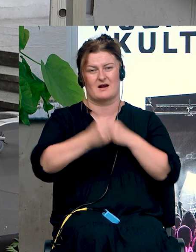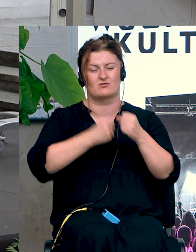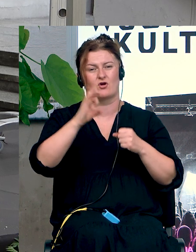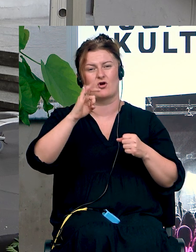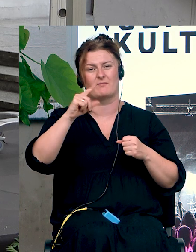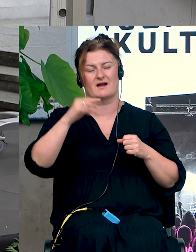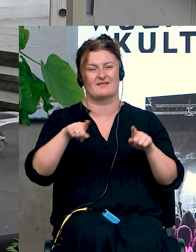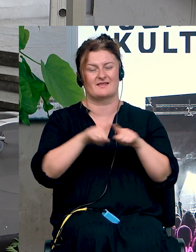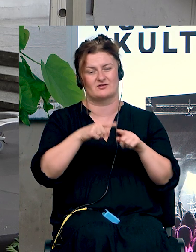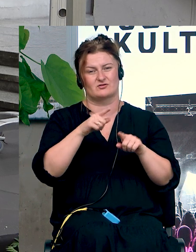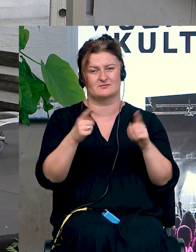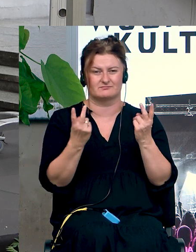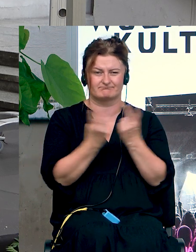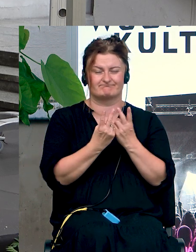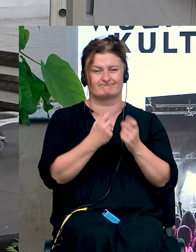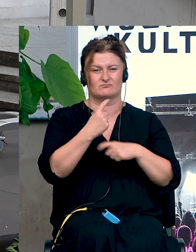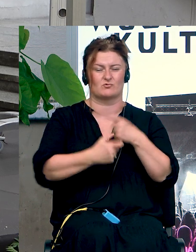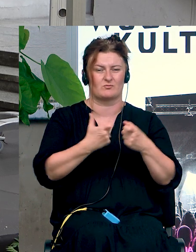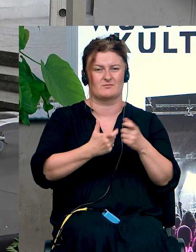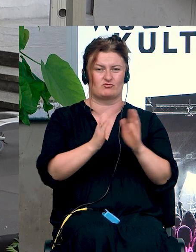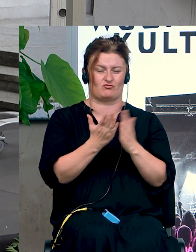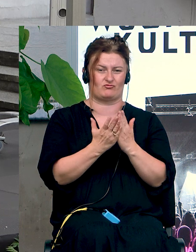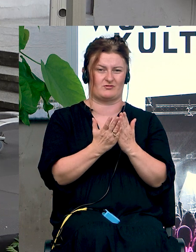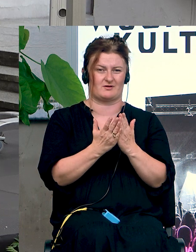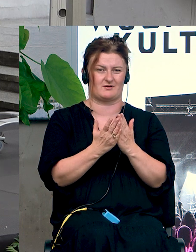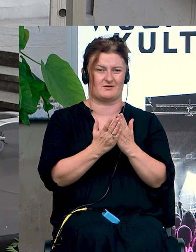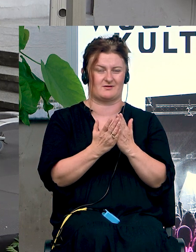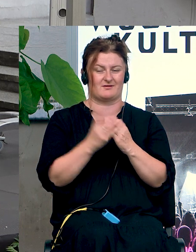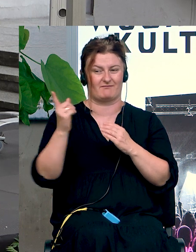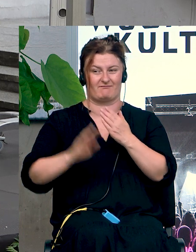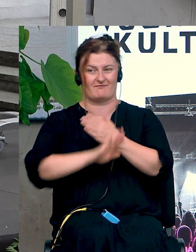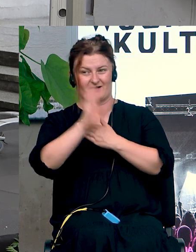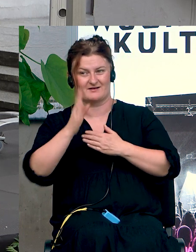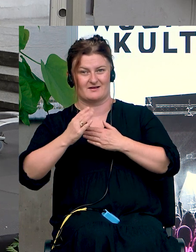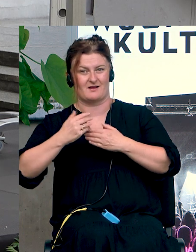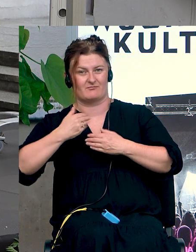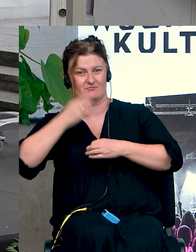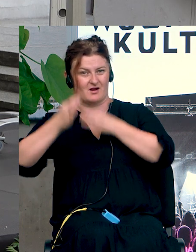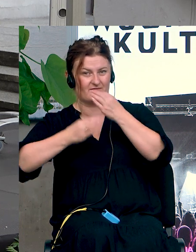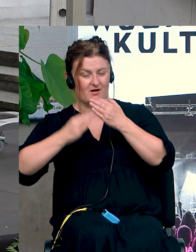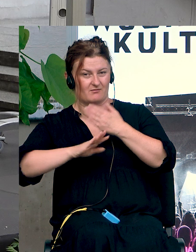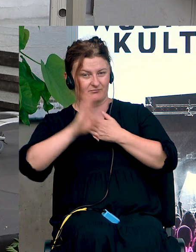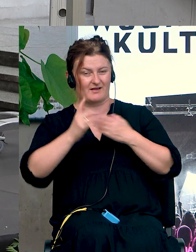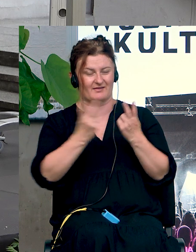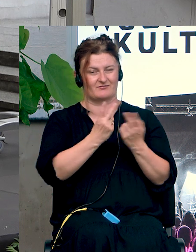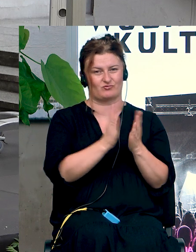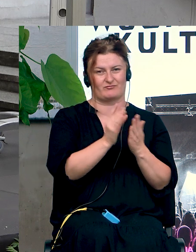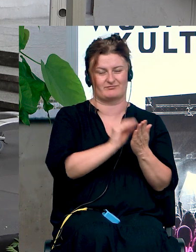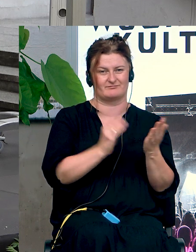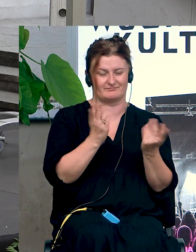форматі книжки. Це дуже цікава і нова для мене праця. І також я маю